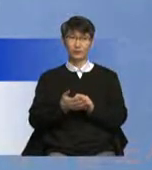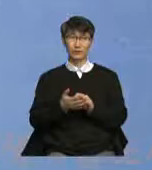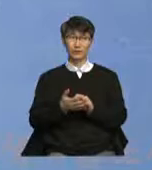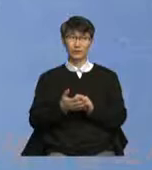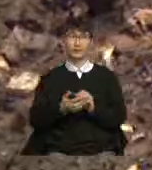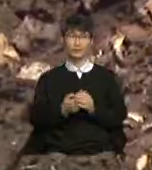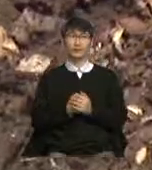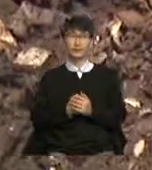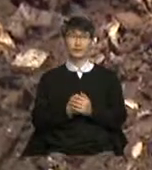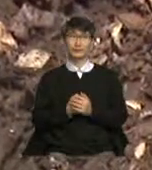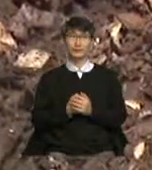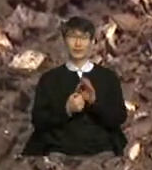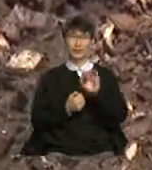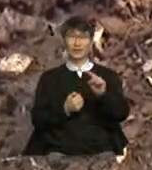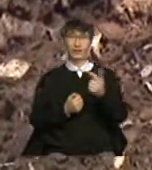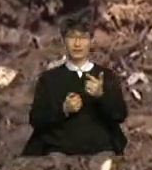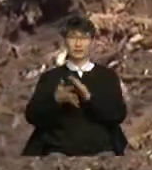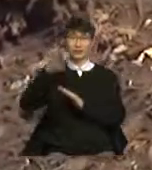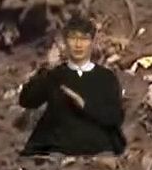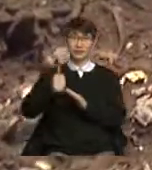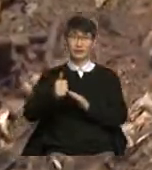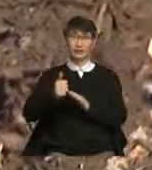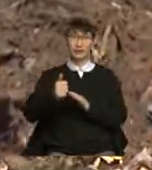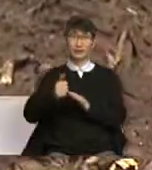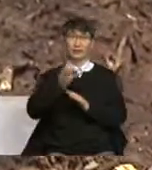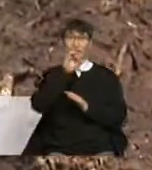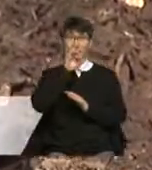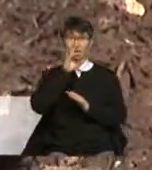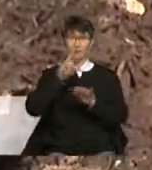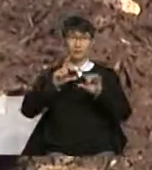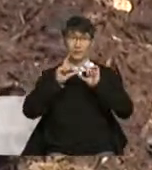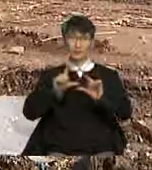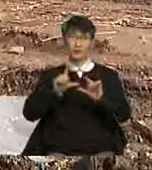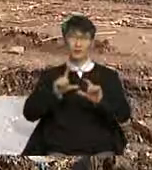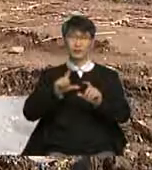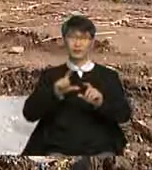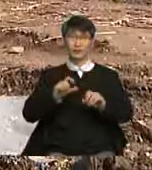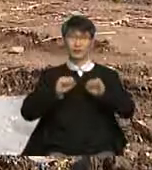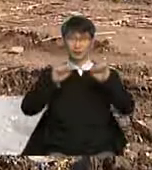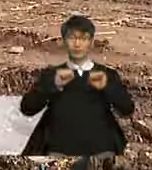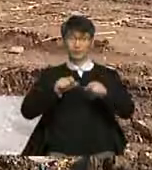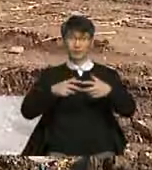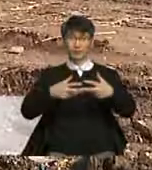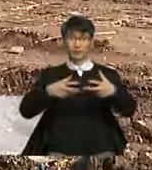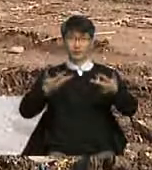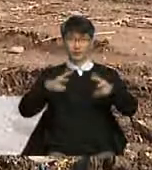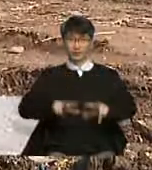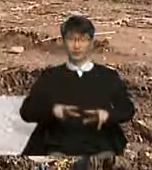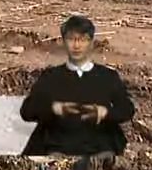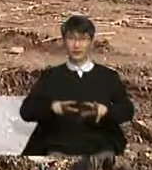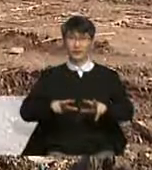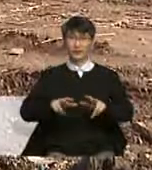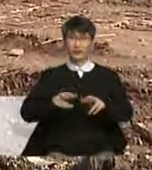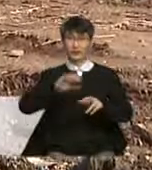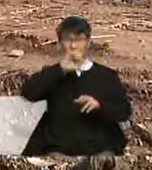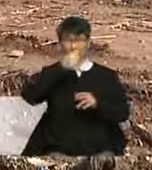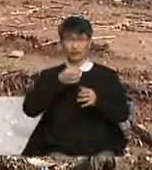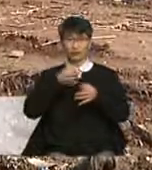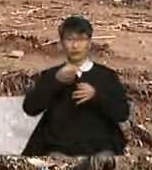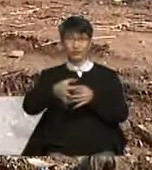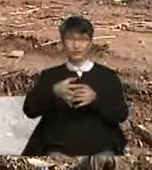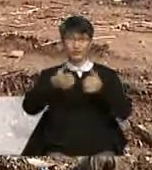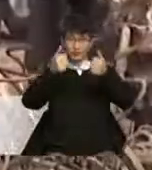정도에. 안 시장은 또 불가 판정으로 알려진 다목적 스포츠파크의 지방 재정 투자 심사